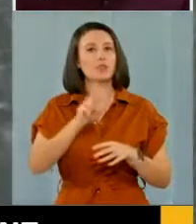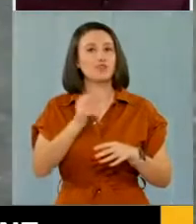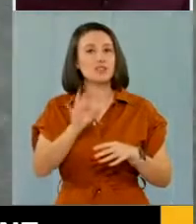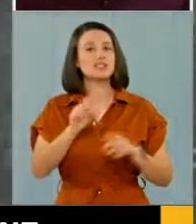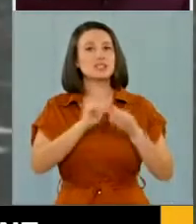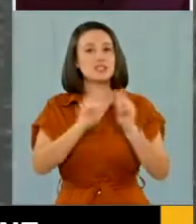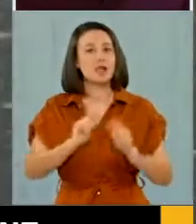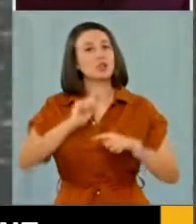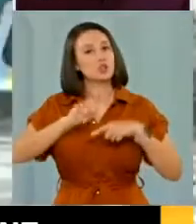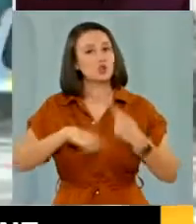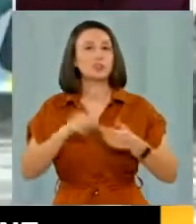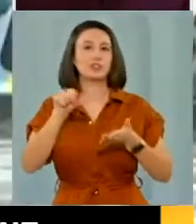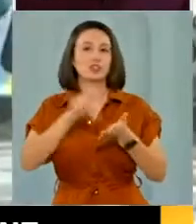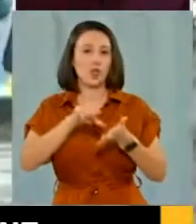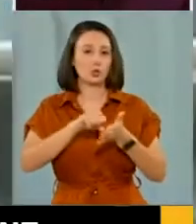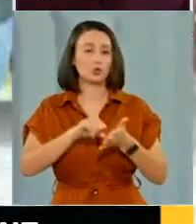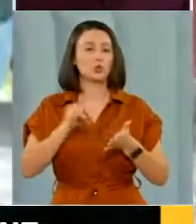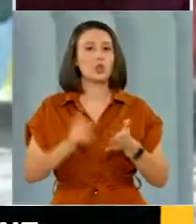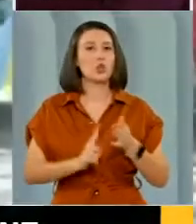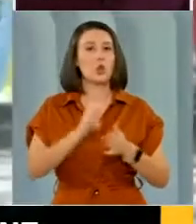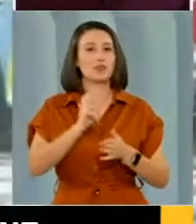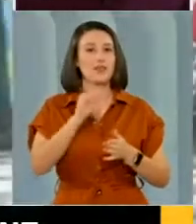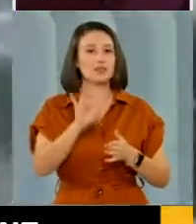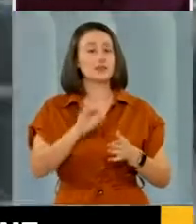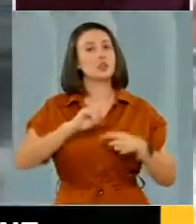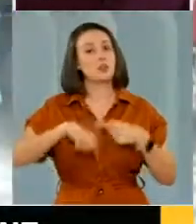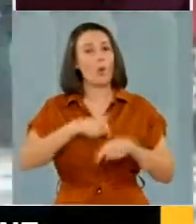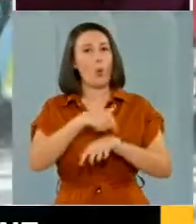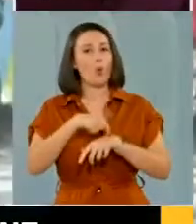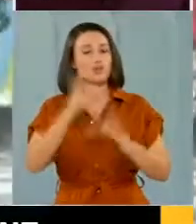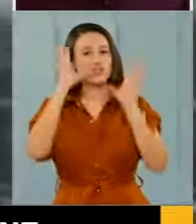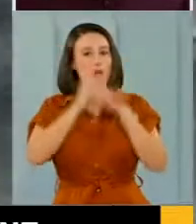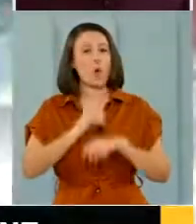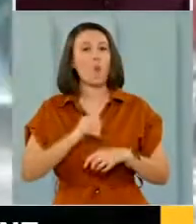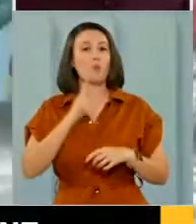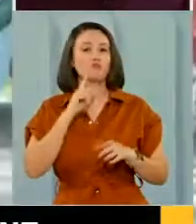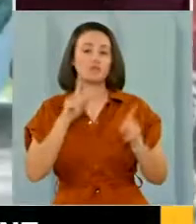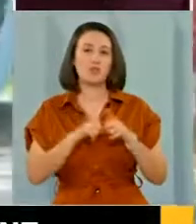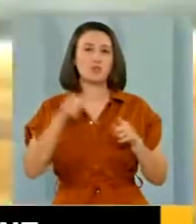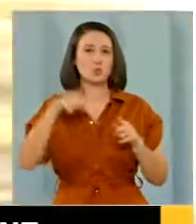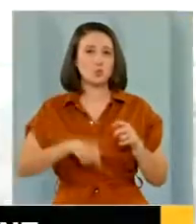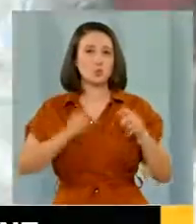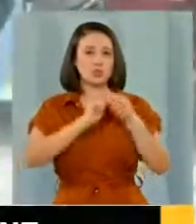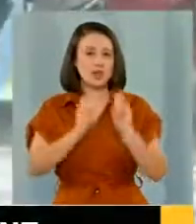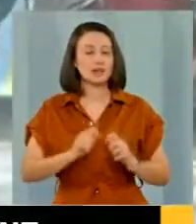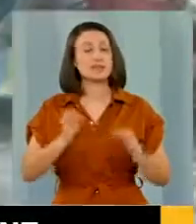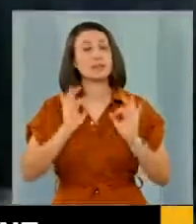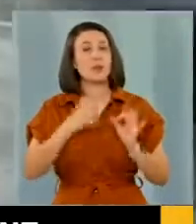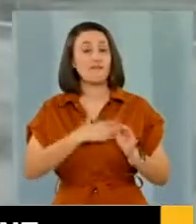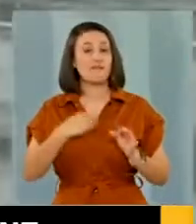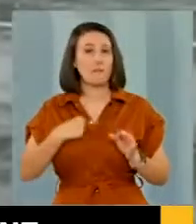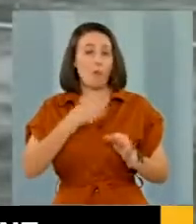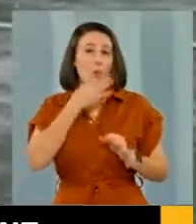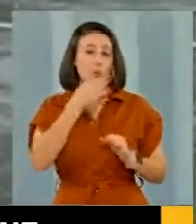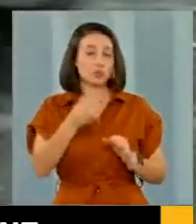apoi și în centru și nord-est, iar spre orele serii și la noapte și în partea de sud a țării. Meteorologii ne sfătuiesc